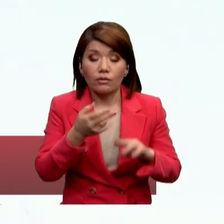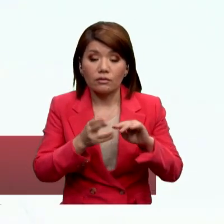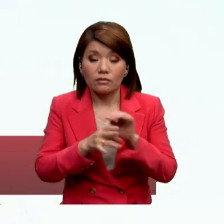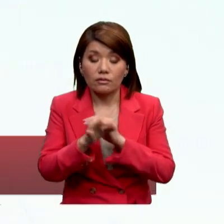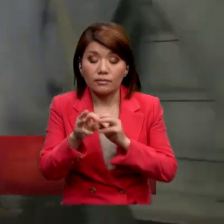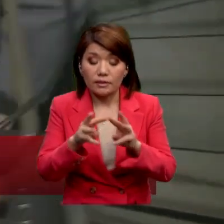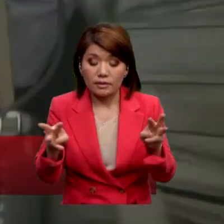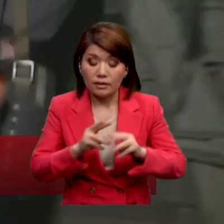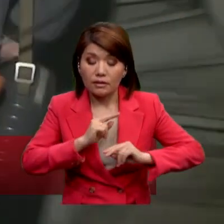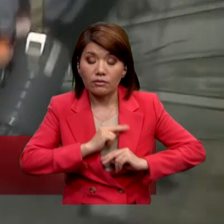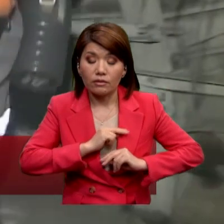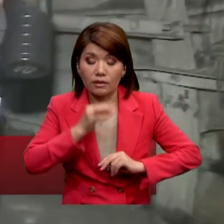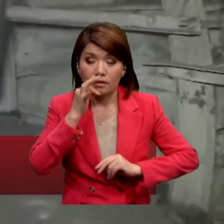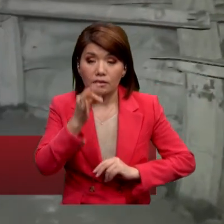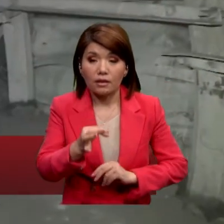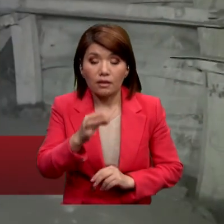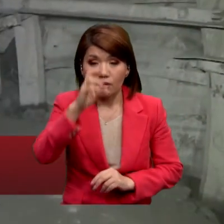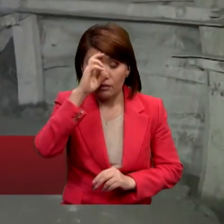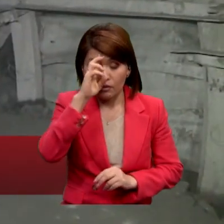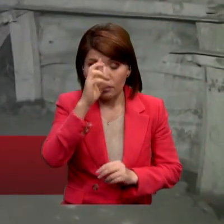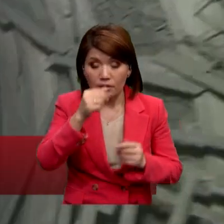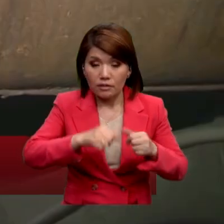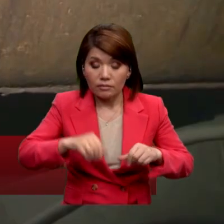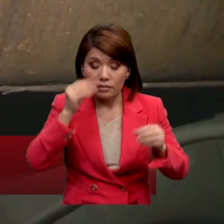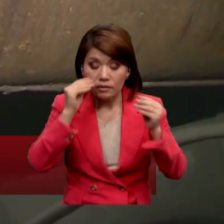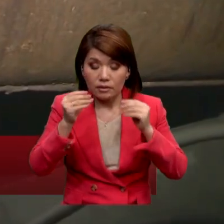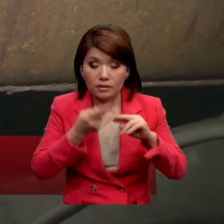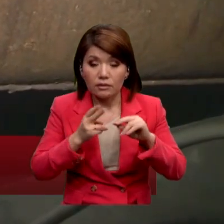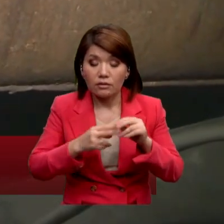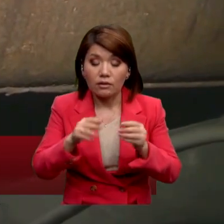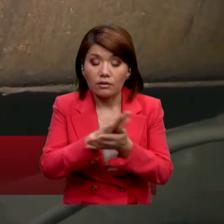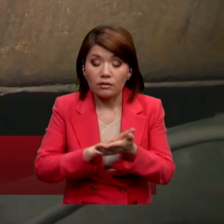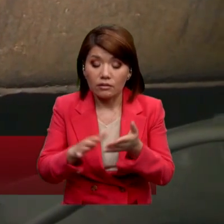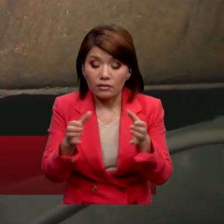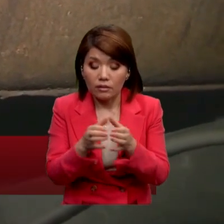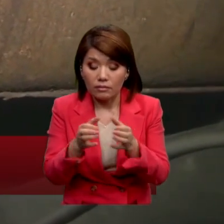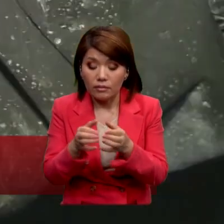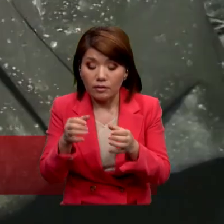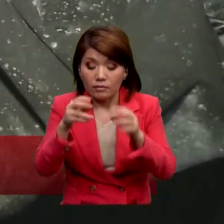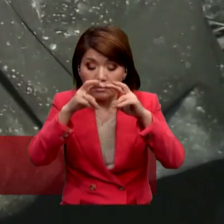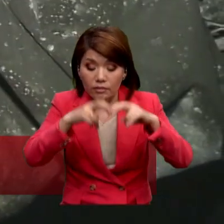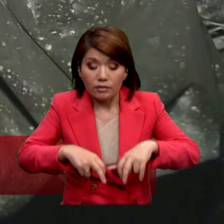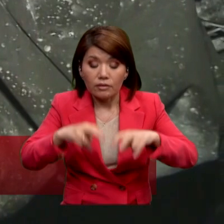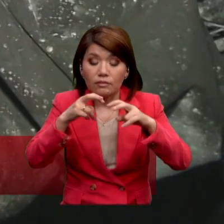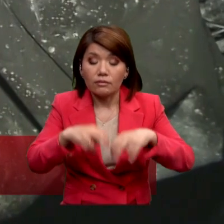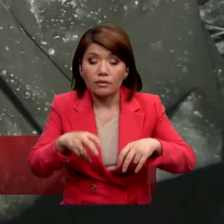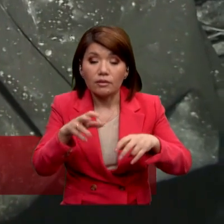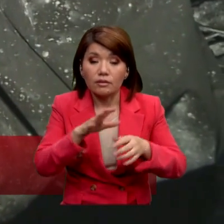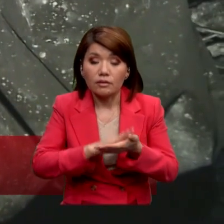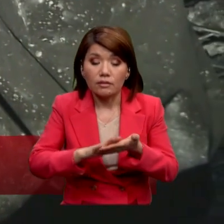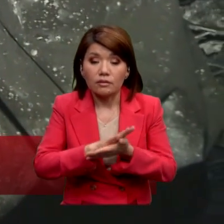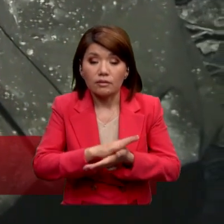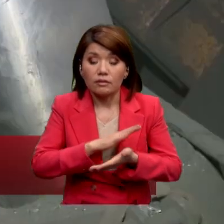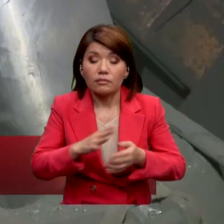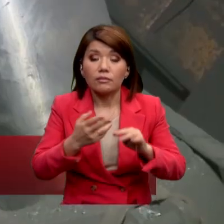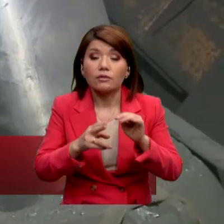сегодня в Министерстве труда по словам госинспектора в компании не организовали должным образом производство и нарушили трудовую